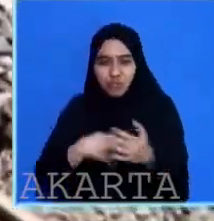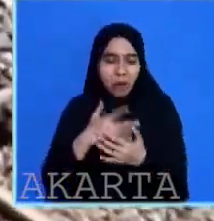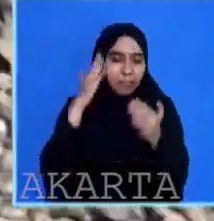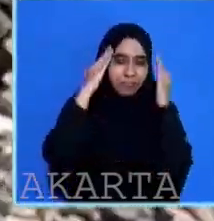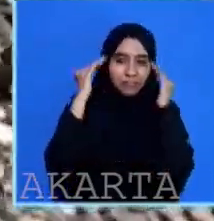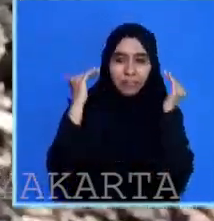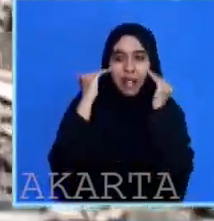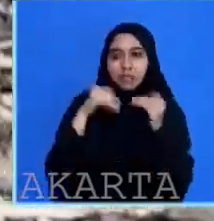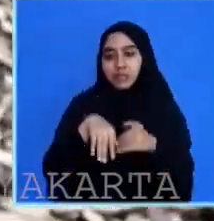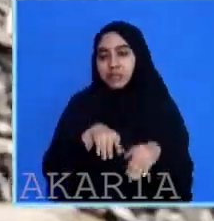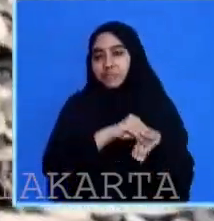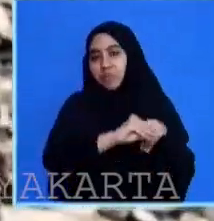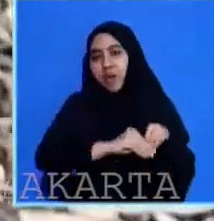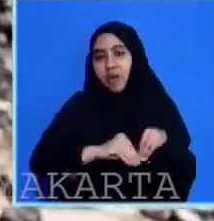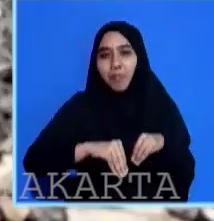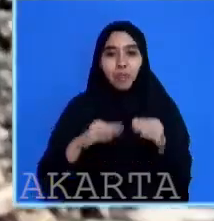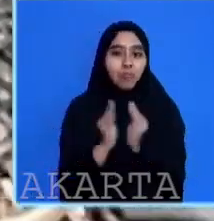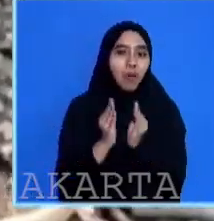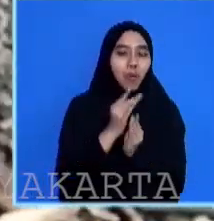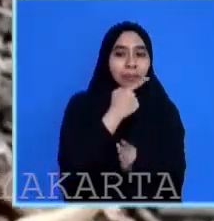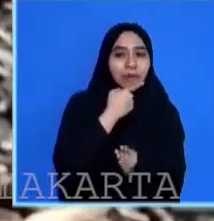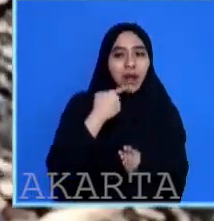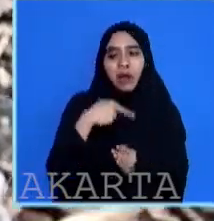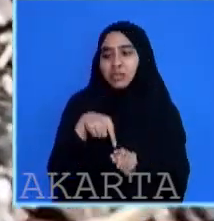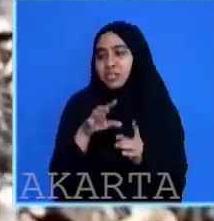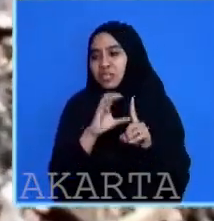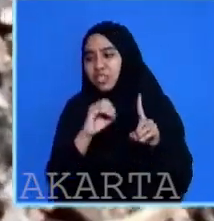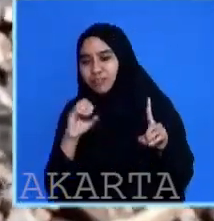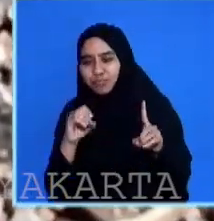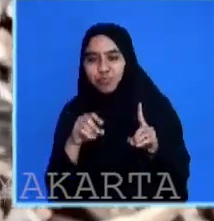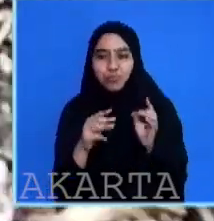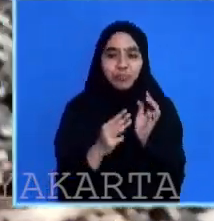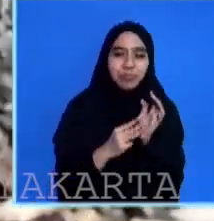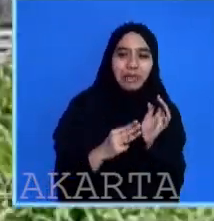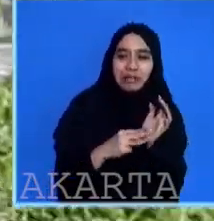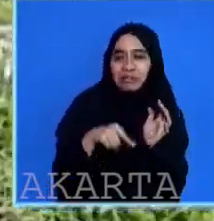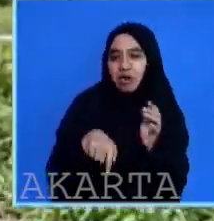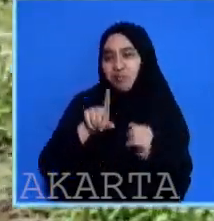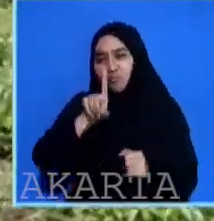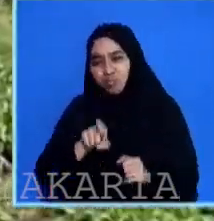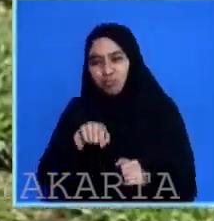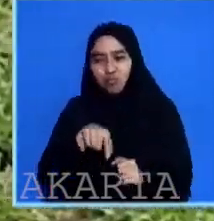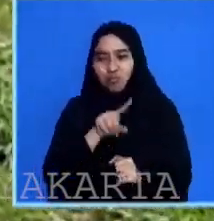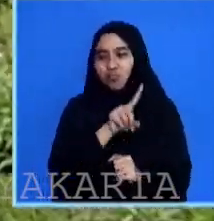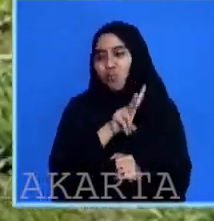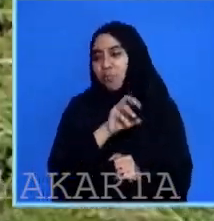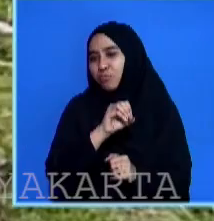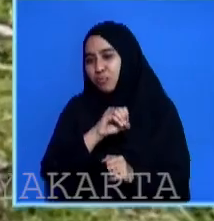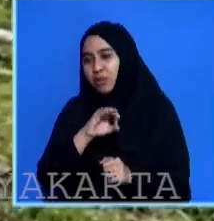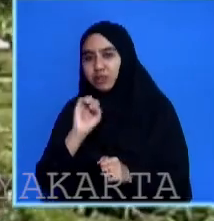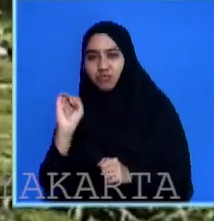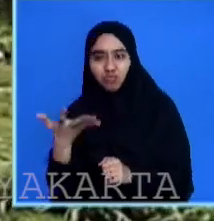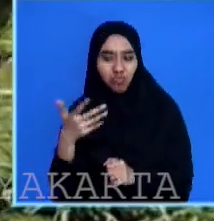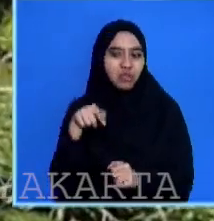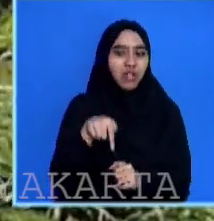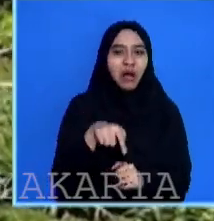geden jalaran saben se me persen Pawitan kirang Langkung yutonan sampunipun panen dipunbas